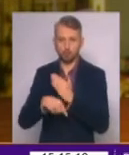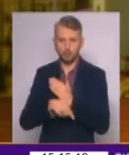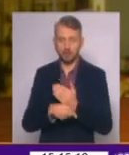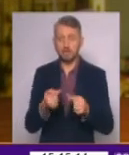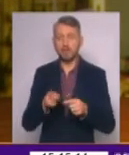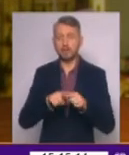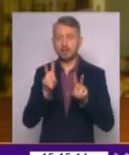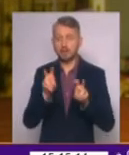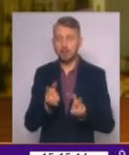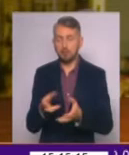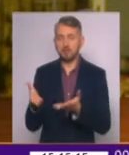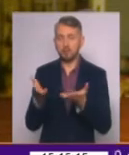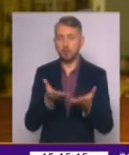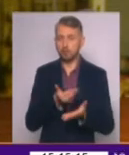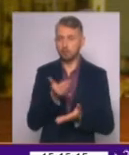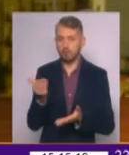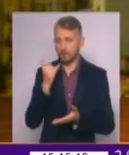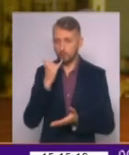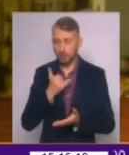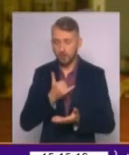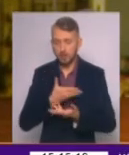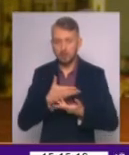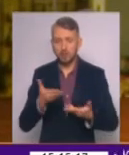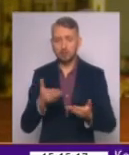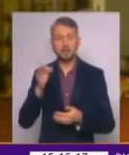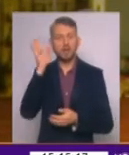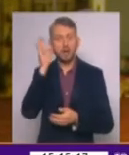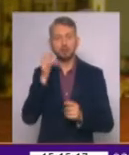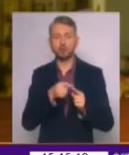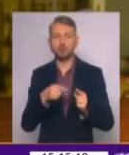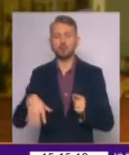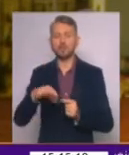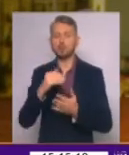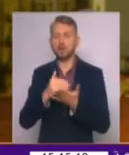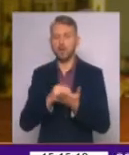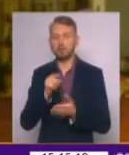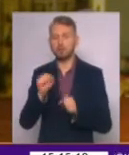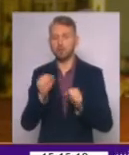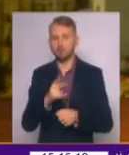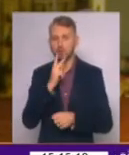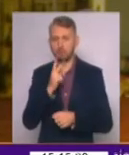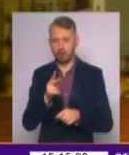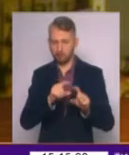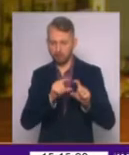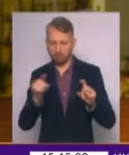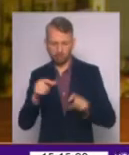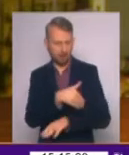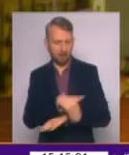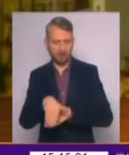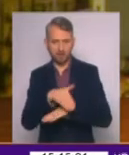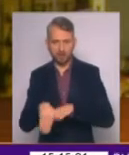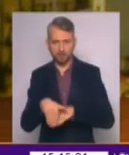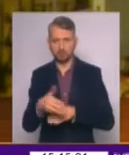також запрошуємо вас обов'язково долучатися. І також я нагадаю, що впродовж всього ефіру ви зможете бачити адресу депутатської приймальні, а також